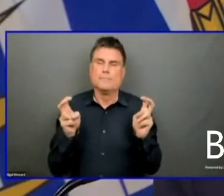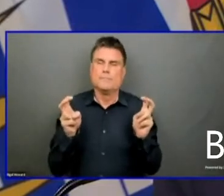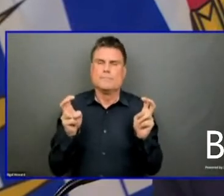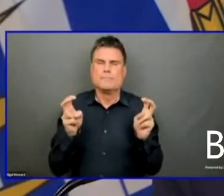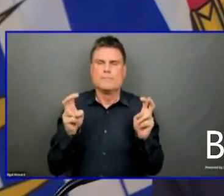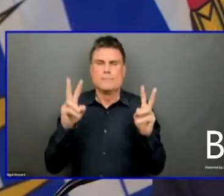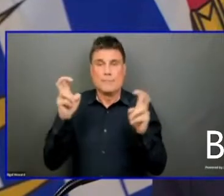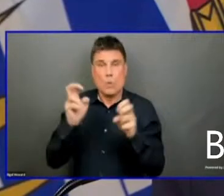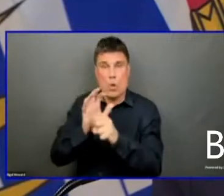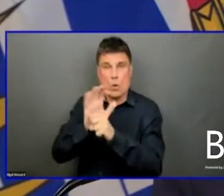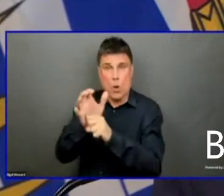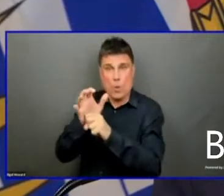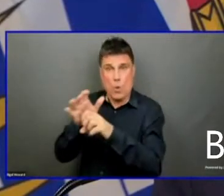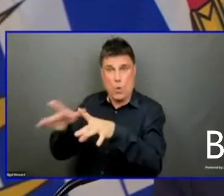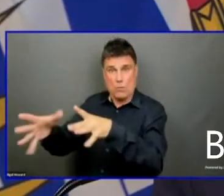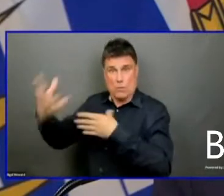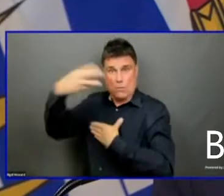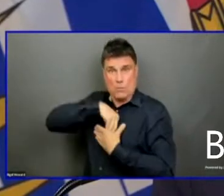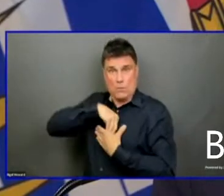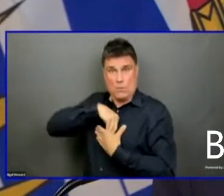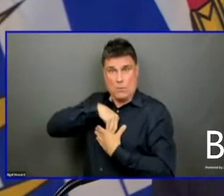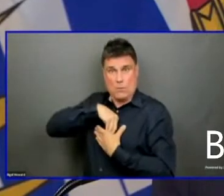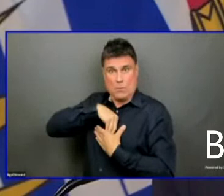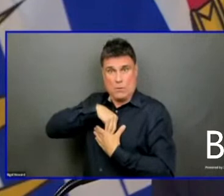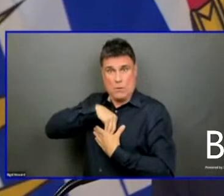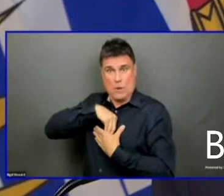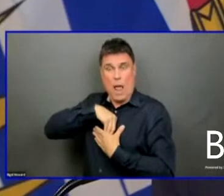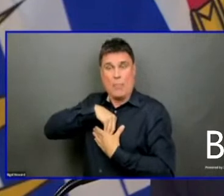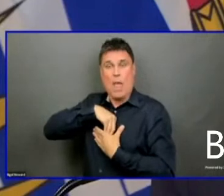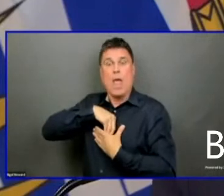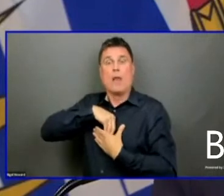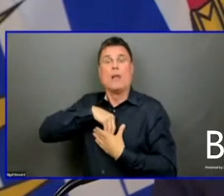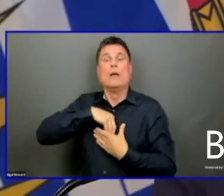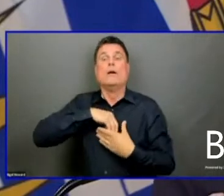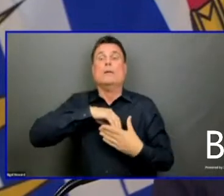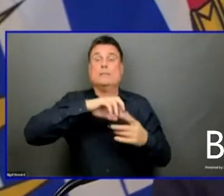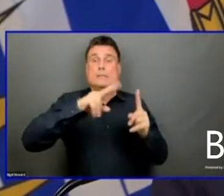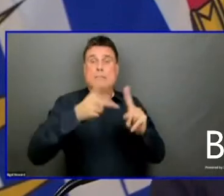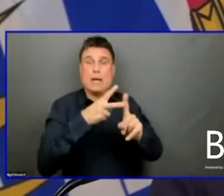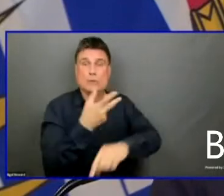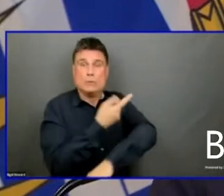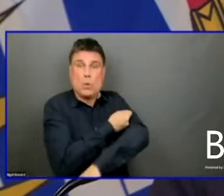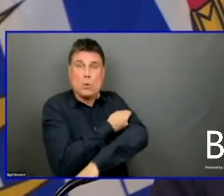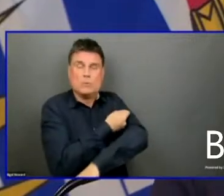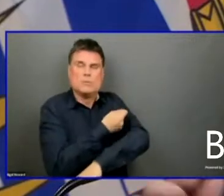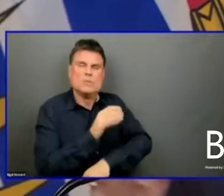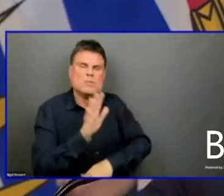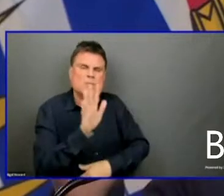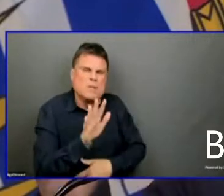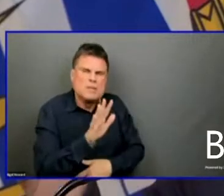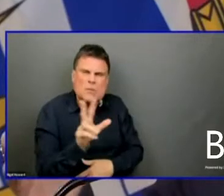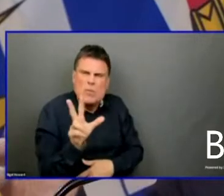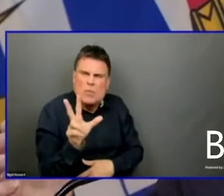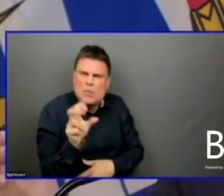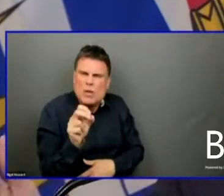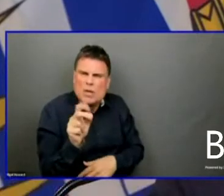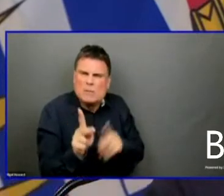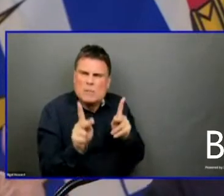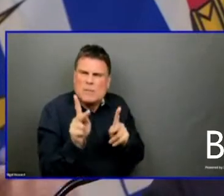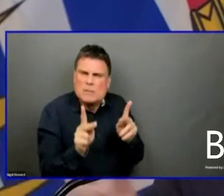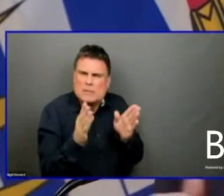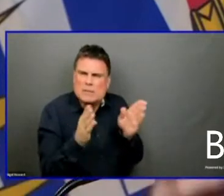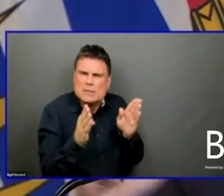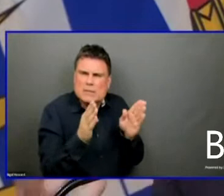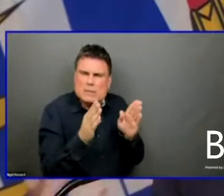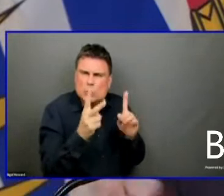week after dose 2. So that's 0.04%. 所以我们现在已经有看到30岁左右的也有10几例30